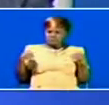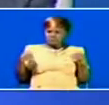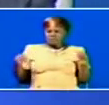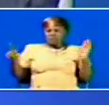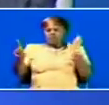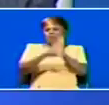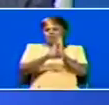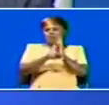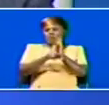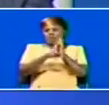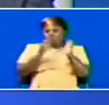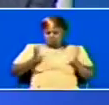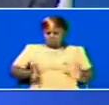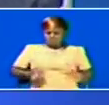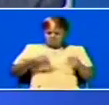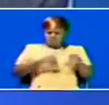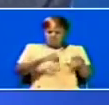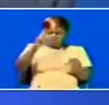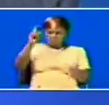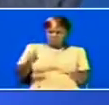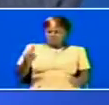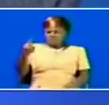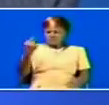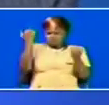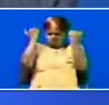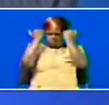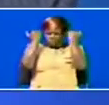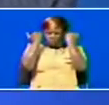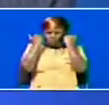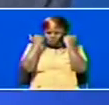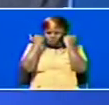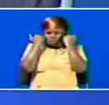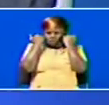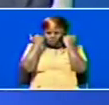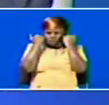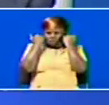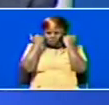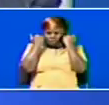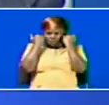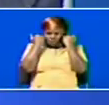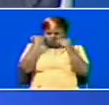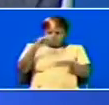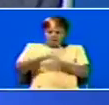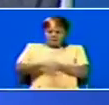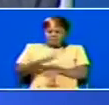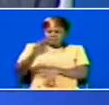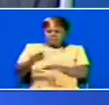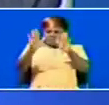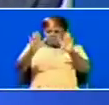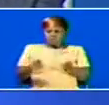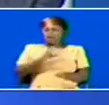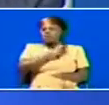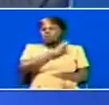sheria jinsia lazima ifuatwe. Kwanza mahakama ichukue hatua inayotakikana kwa mashtaka ambayo yatafunguliwa